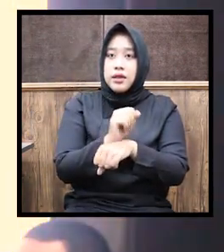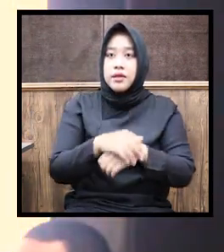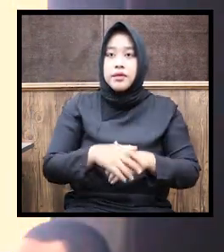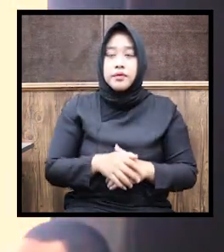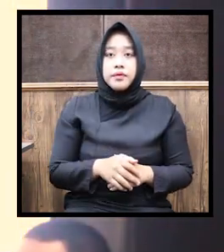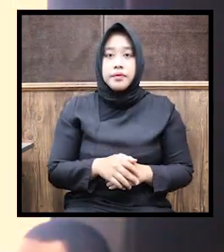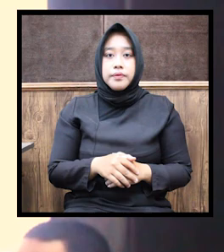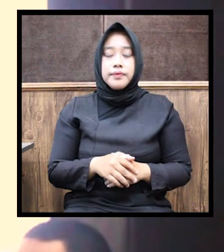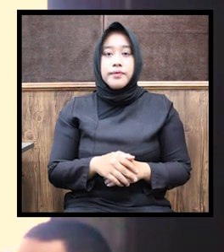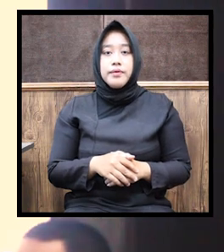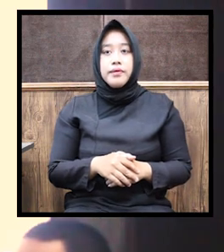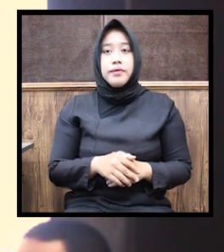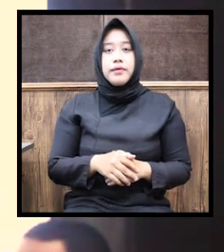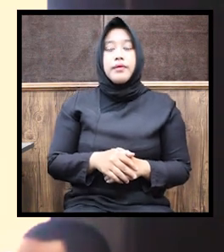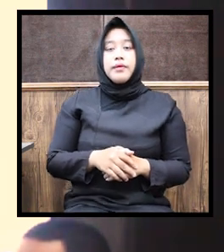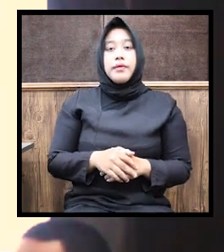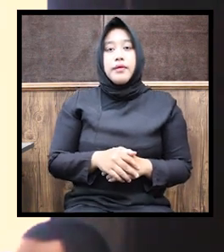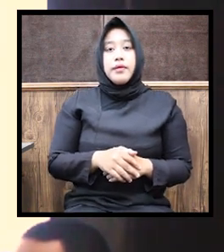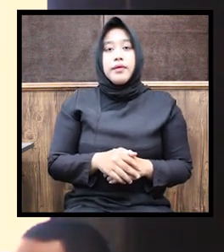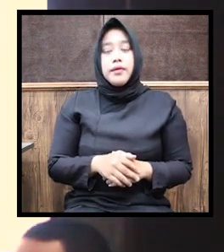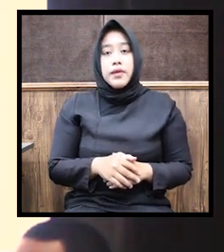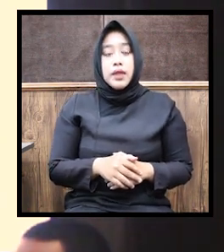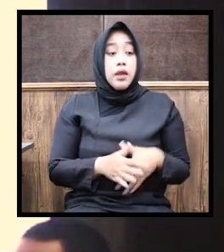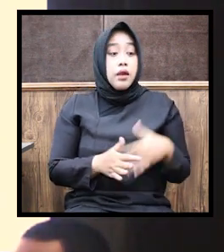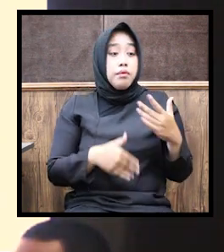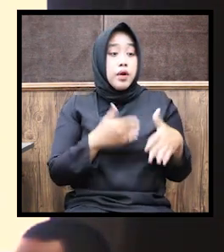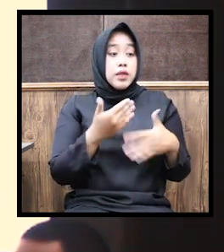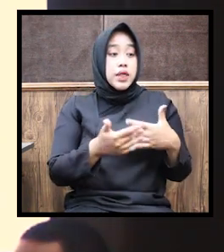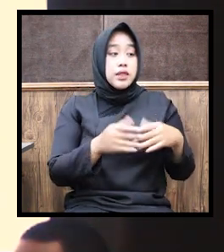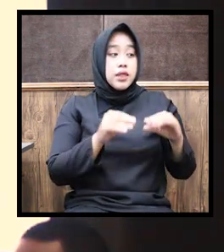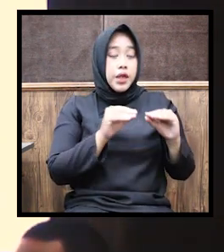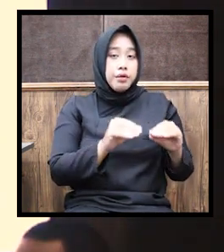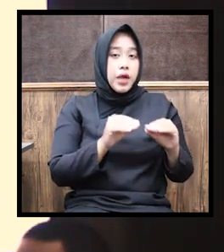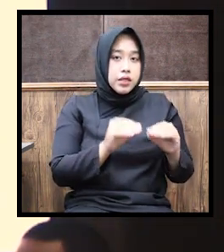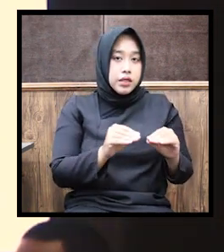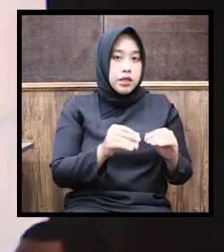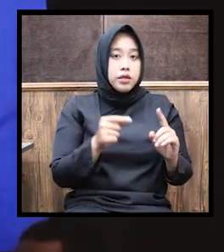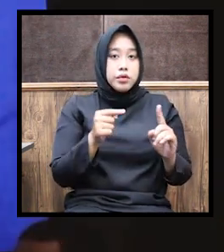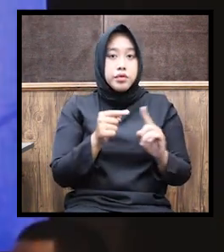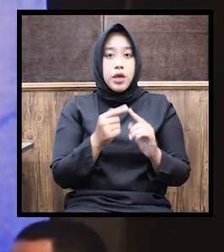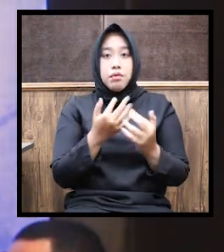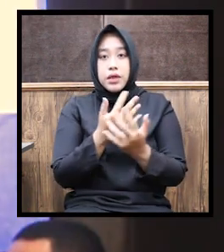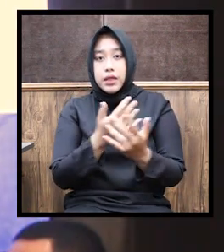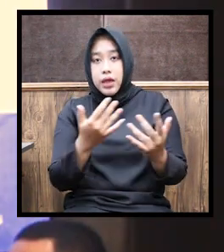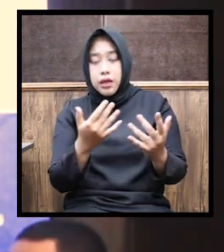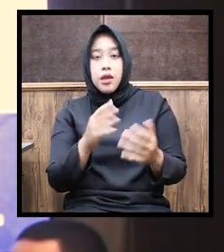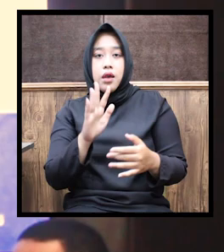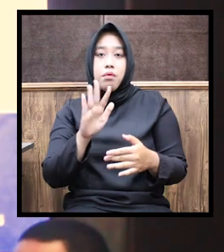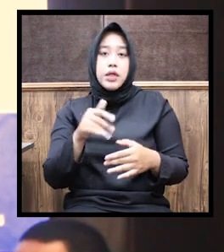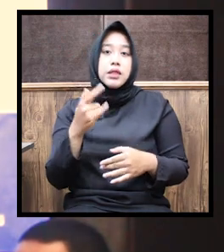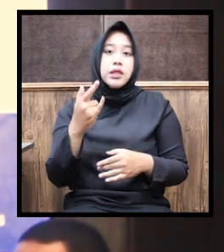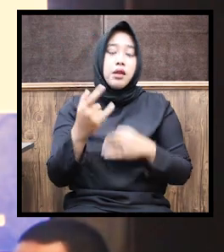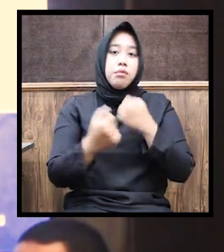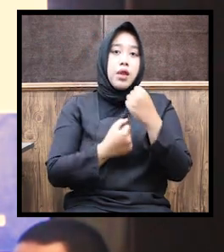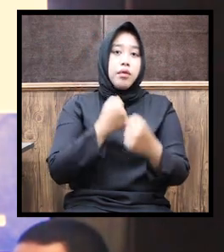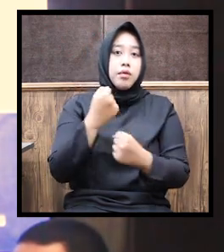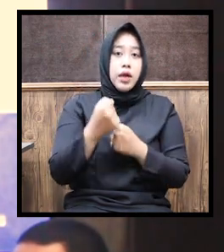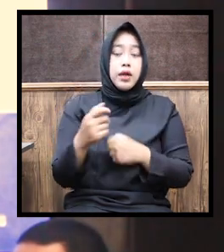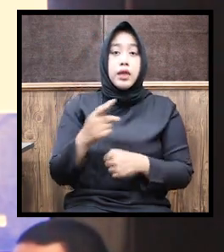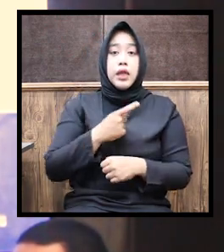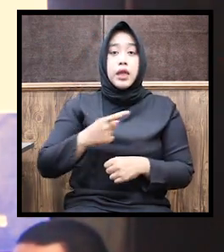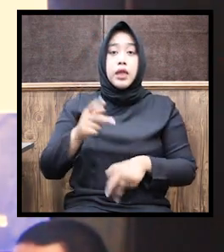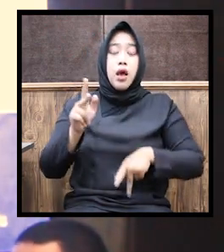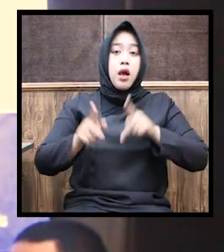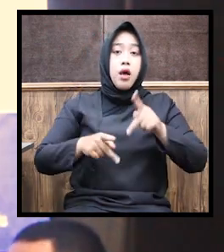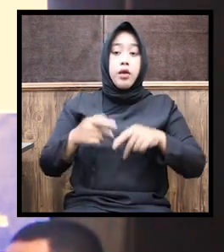ee bagian dari edukasi ke masyarakat kita sudah masif melakukannya kita kalau